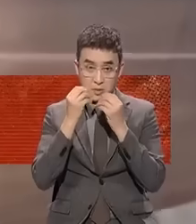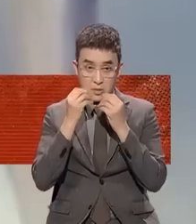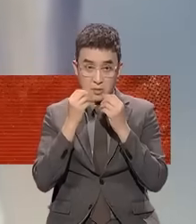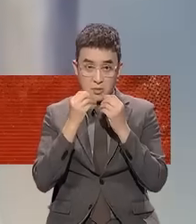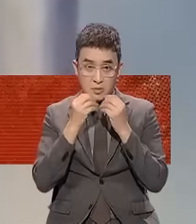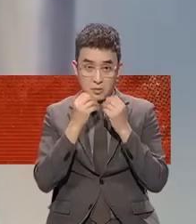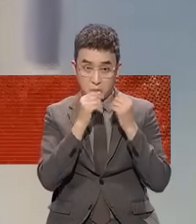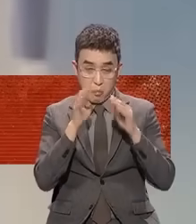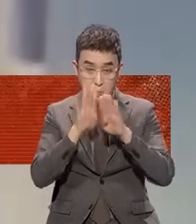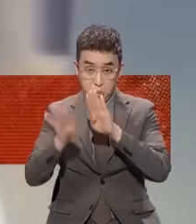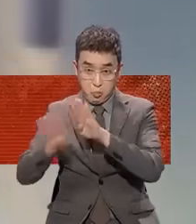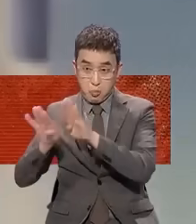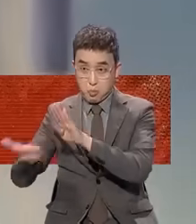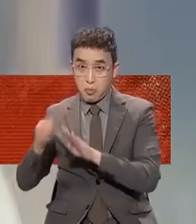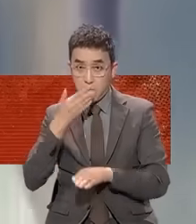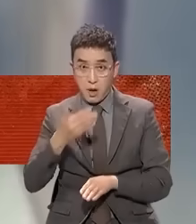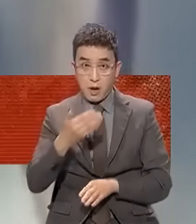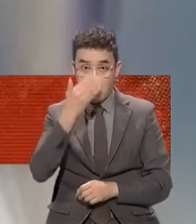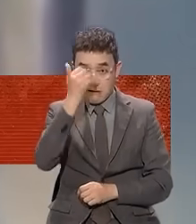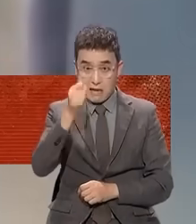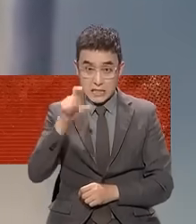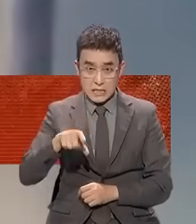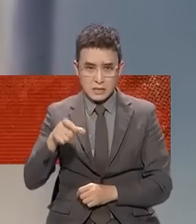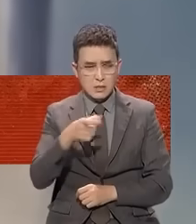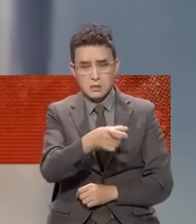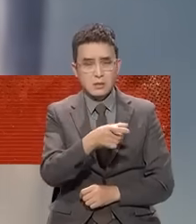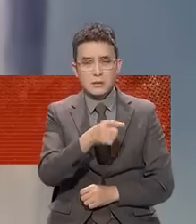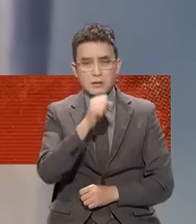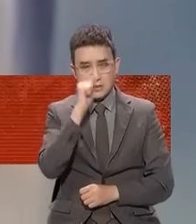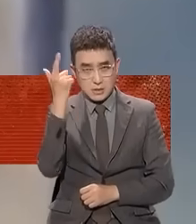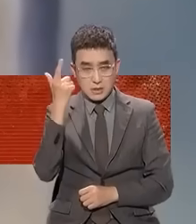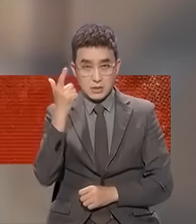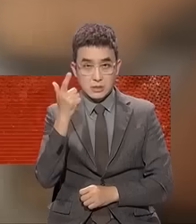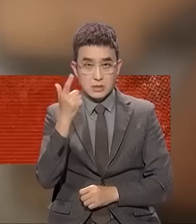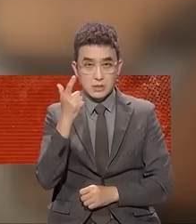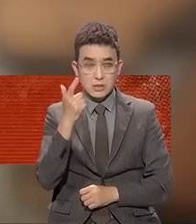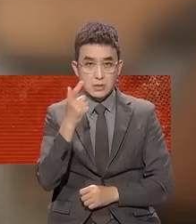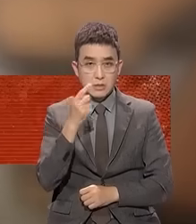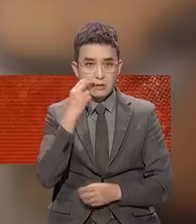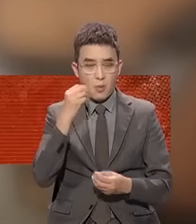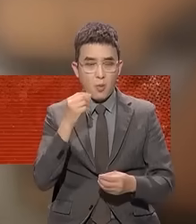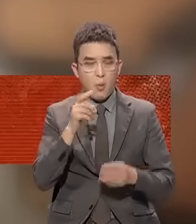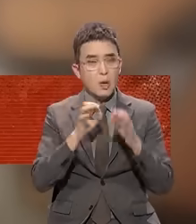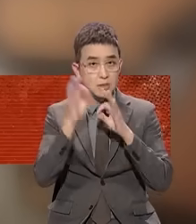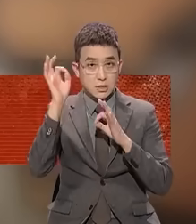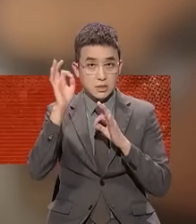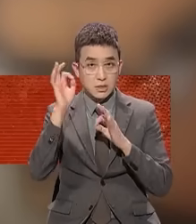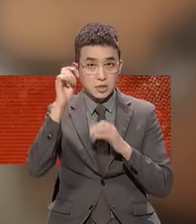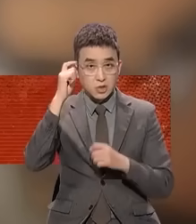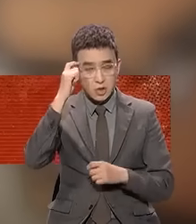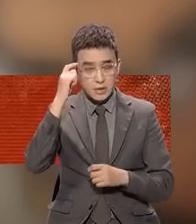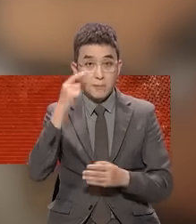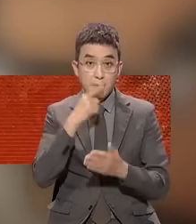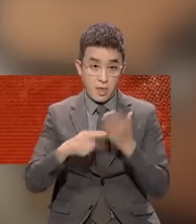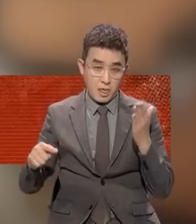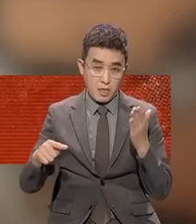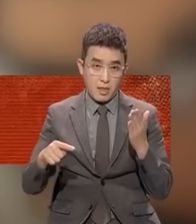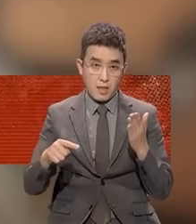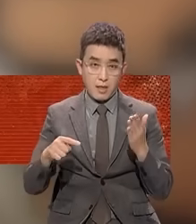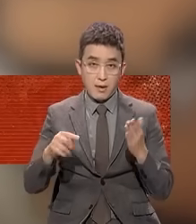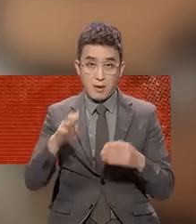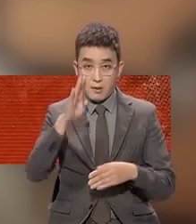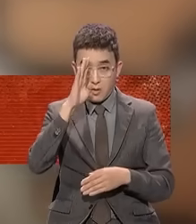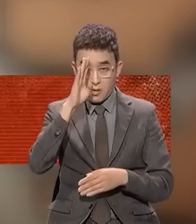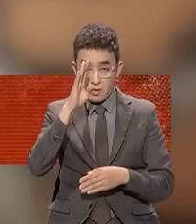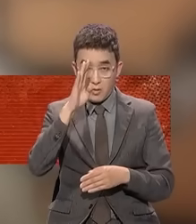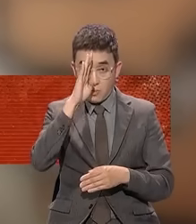해야 되는데 고의 과실이 있다고 봐야 될 것 같고 그 고의 과실 때문에 정신적 어떤 피해, 치료받게 되는 그런